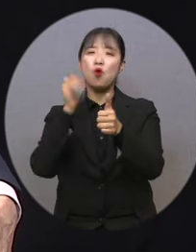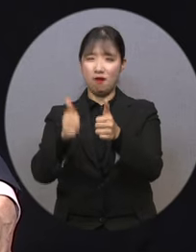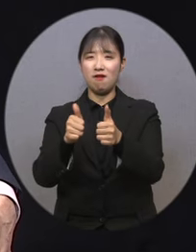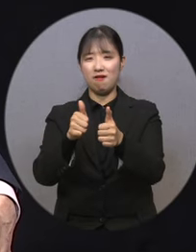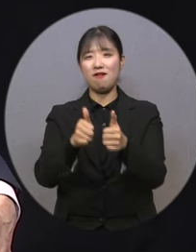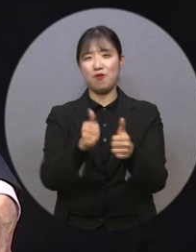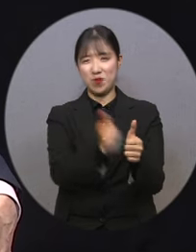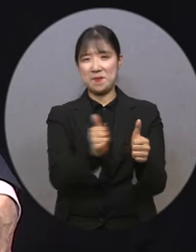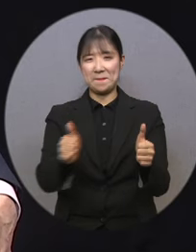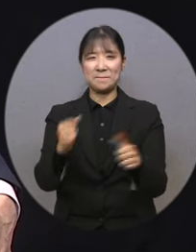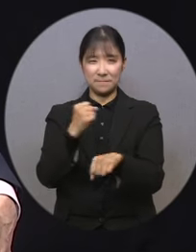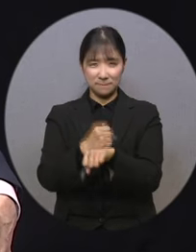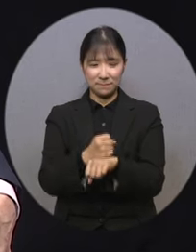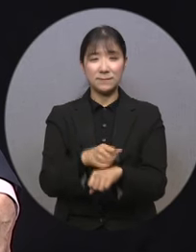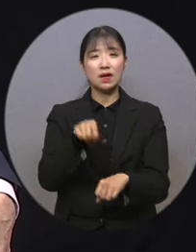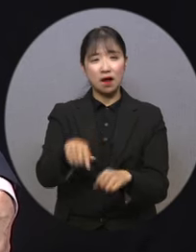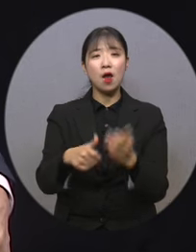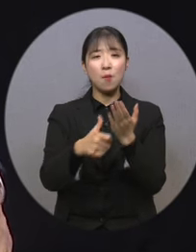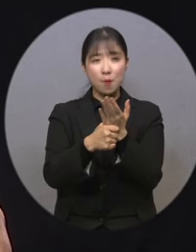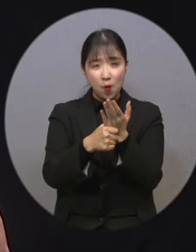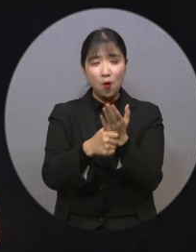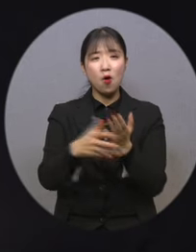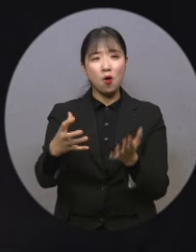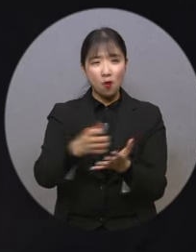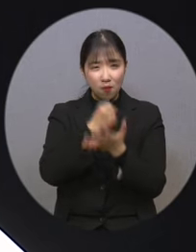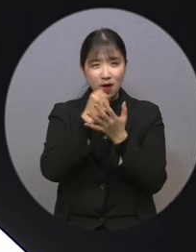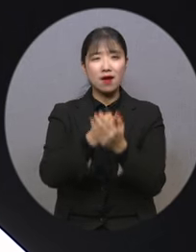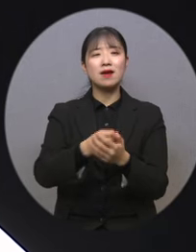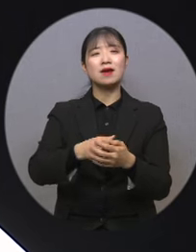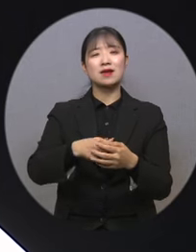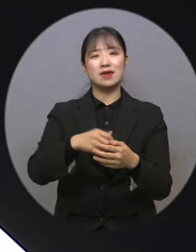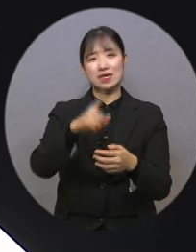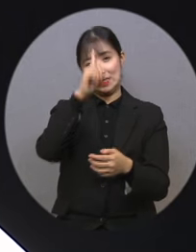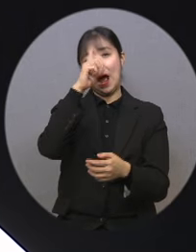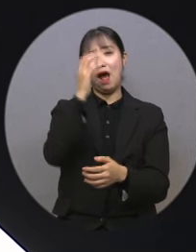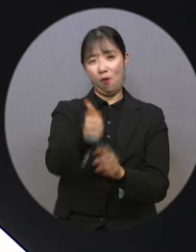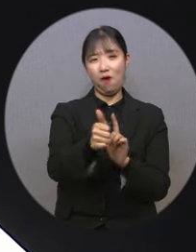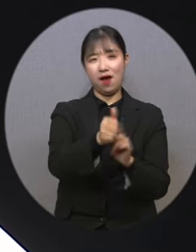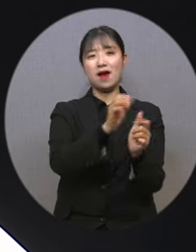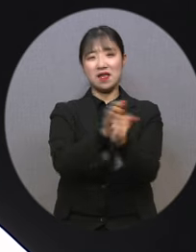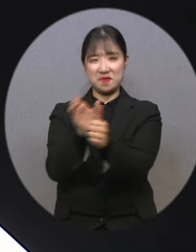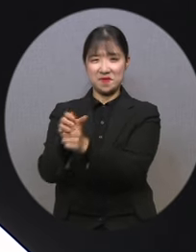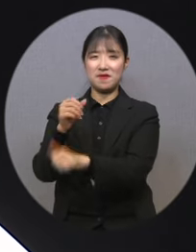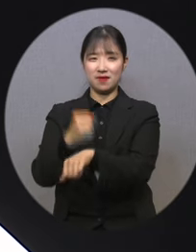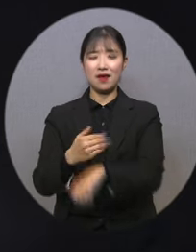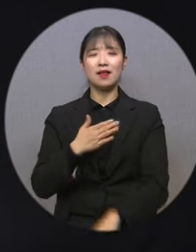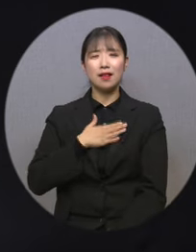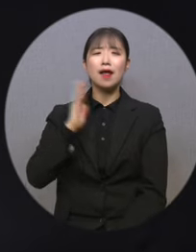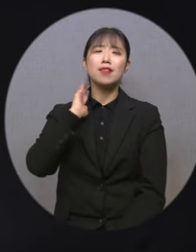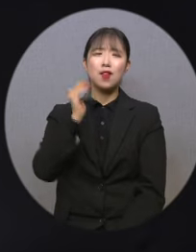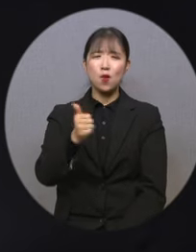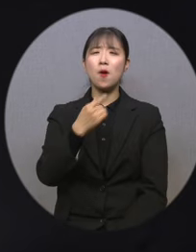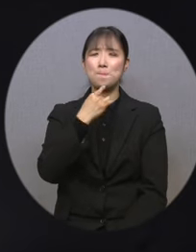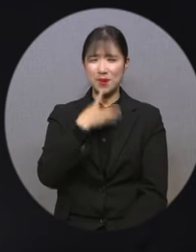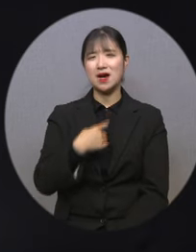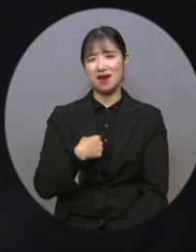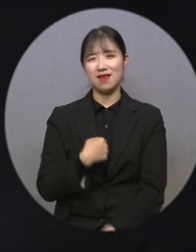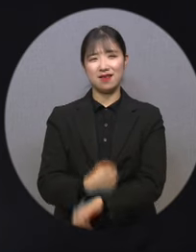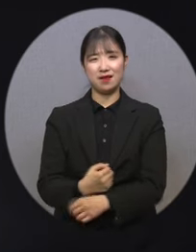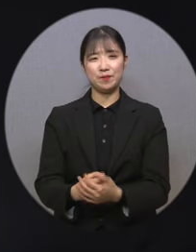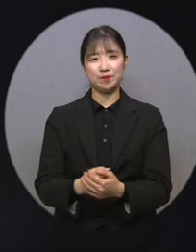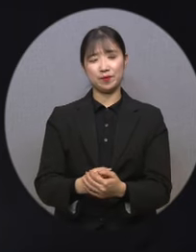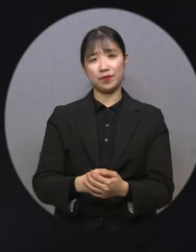표만큼 장관을 임명해 연립정부를 만들어요. 난 대통령만 하는 거지. 헌법 76조